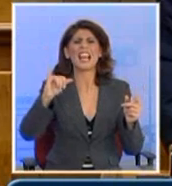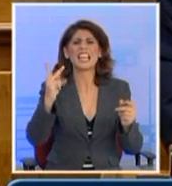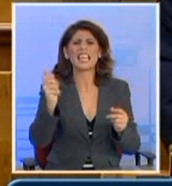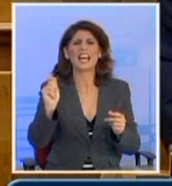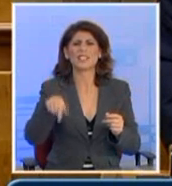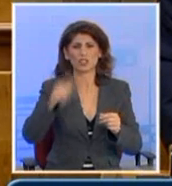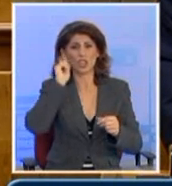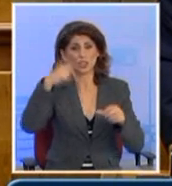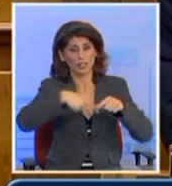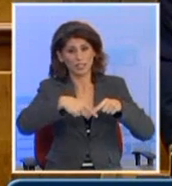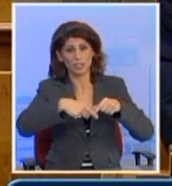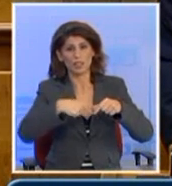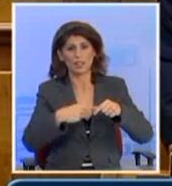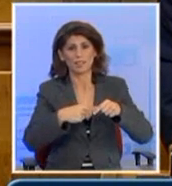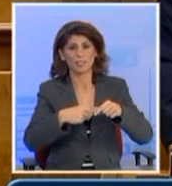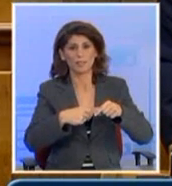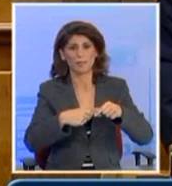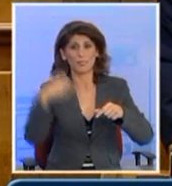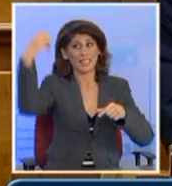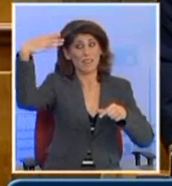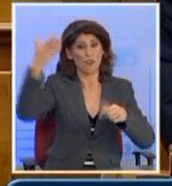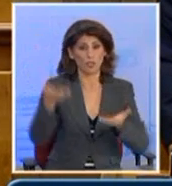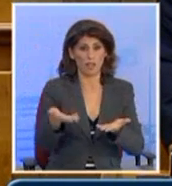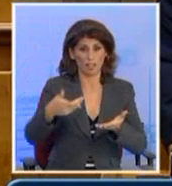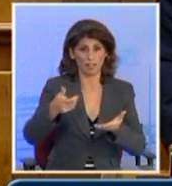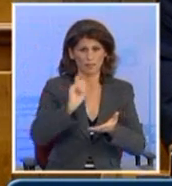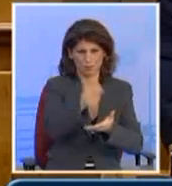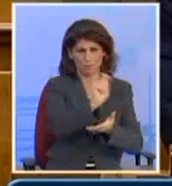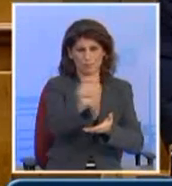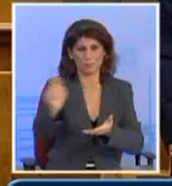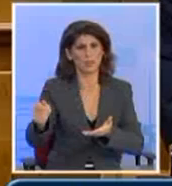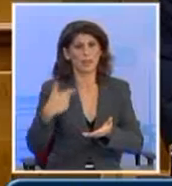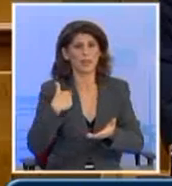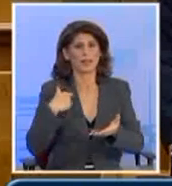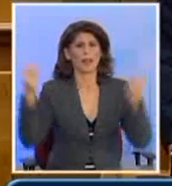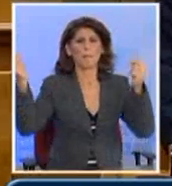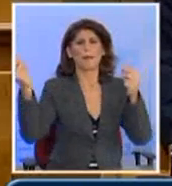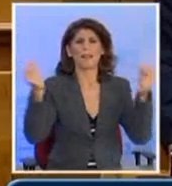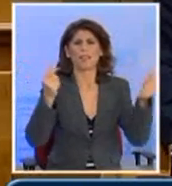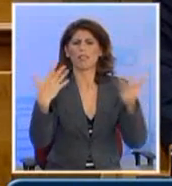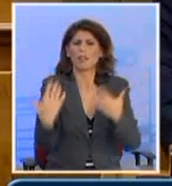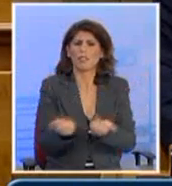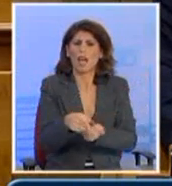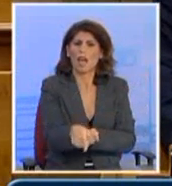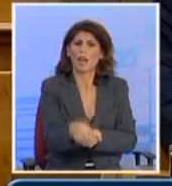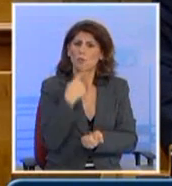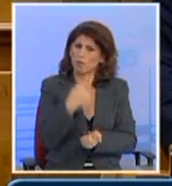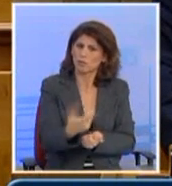των Χριστουγέννων και των Φώτων, και έτσι μπορούμε να έχουμε το πανηγύρι για το οποίο σας